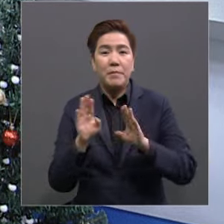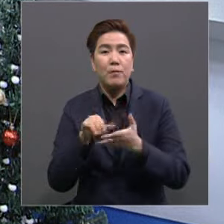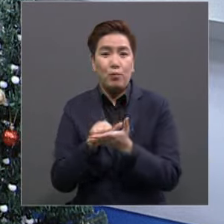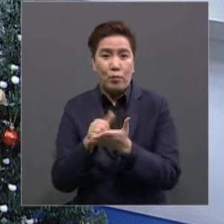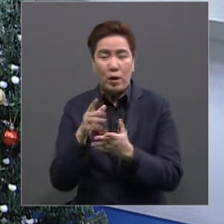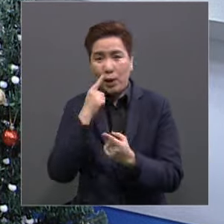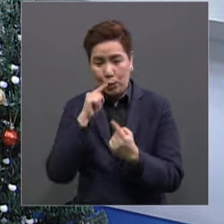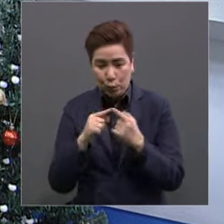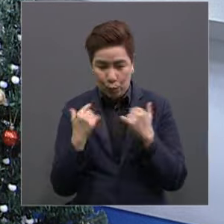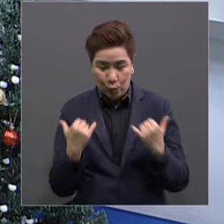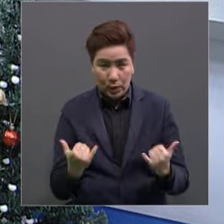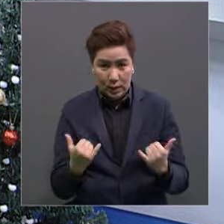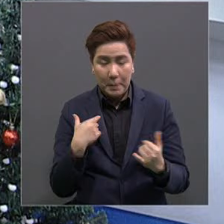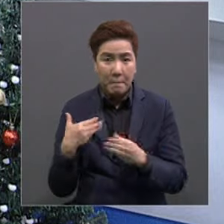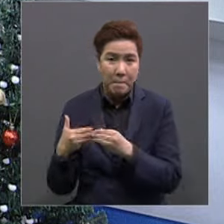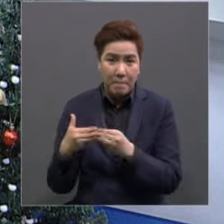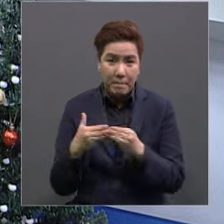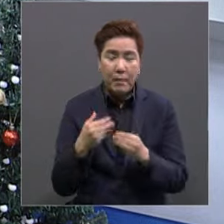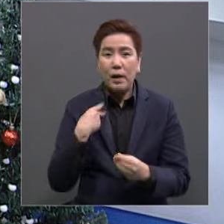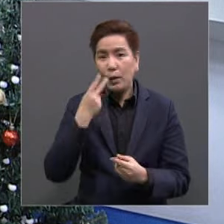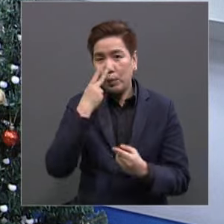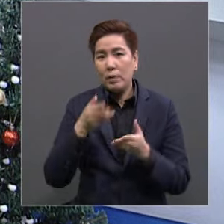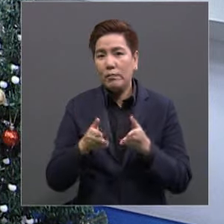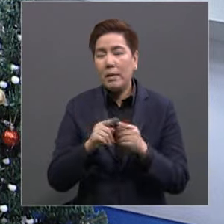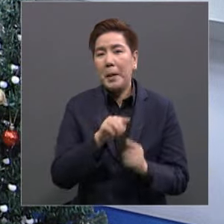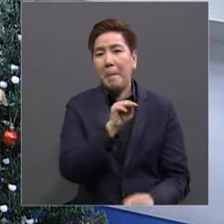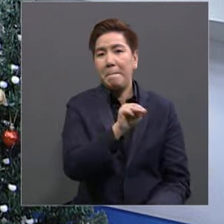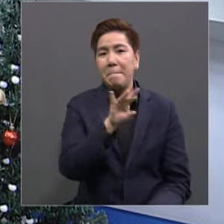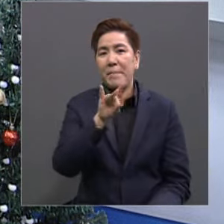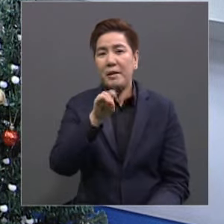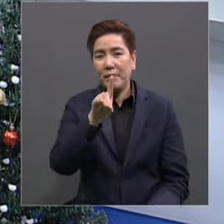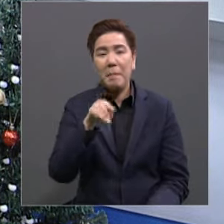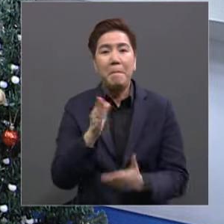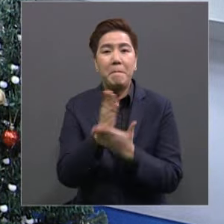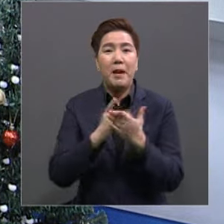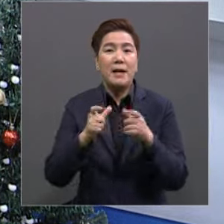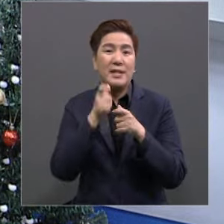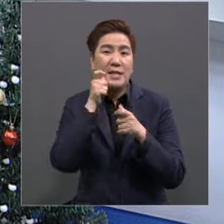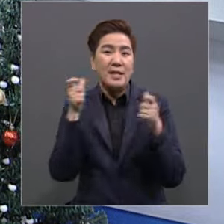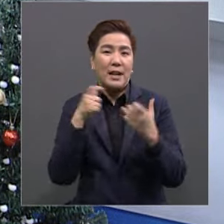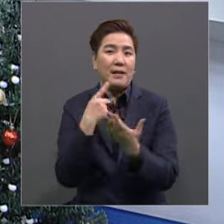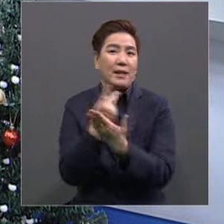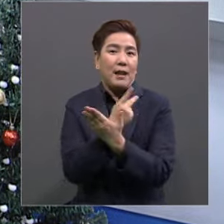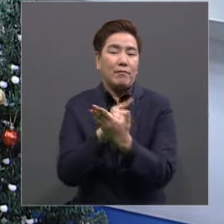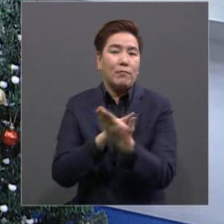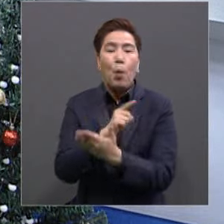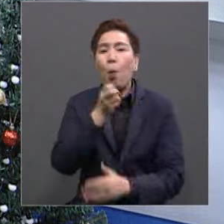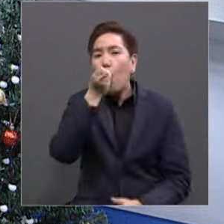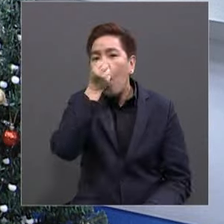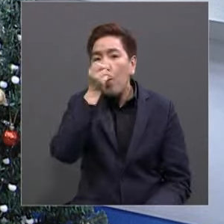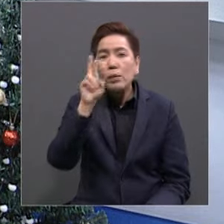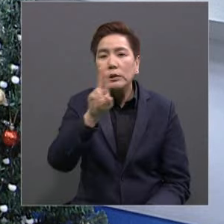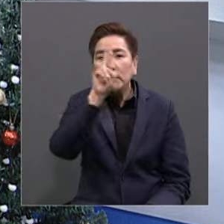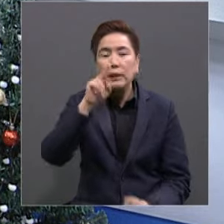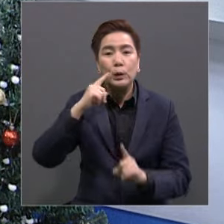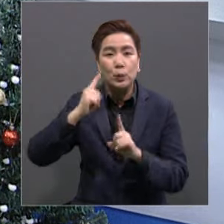ใหม่อย่างวันนี้นะครับพาคุณผู้ชมไปที่มอเตอร์เวย์สาย M81 บางใหญ่กาญจนบุรีเป็นการเปิดทดลองใช้งานชั่ว